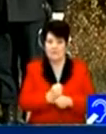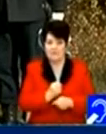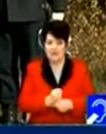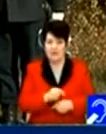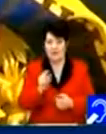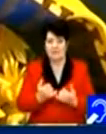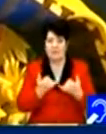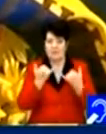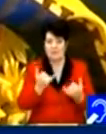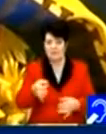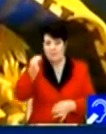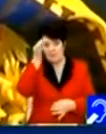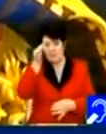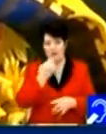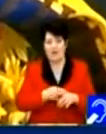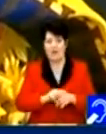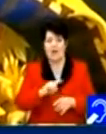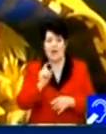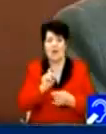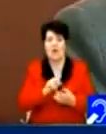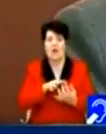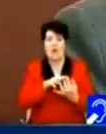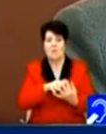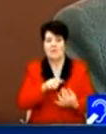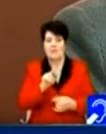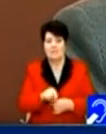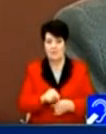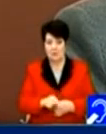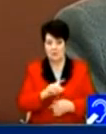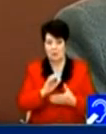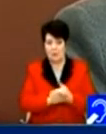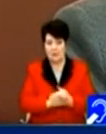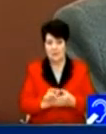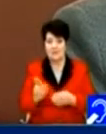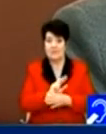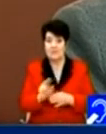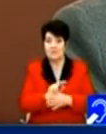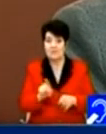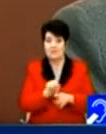pentru a le cinsti memoria celor care au luptat pentru pace. În primul și în primul rând să reparăm ceea ce